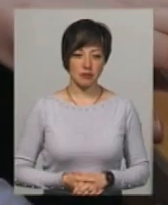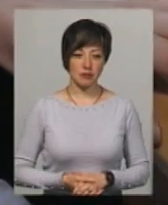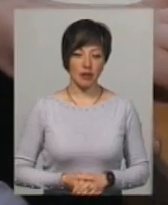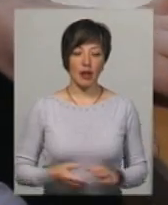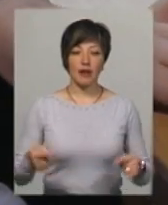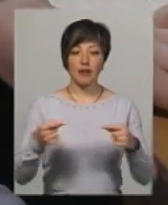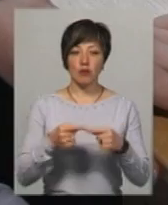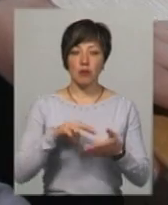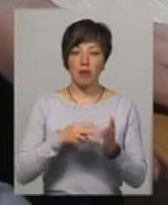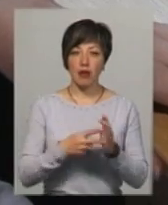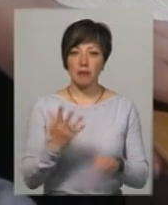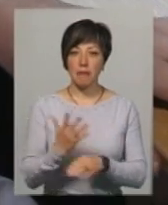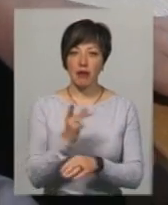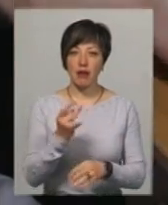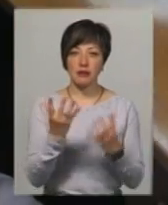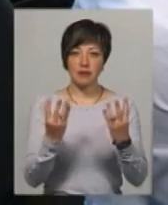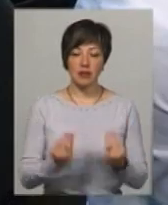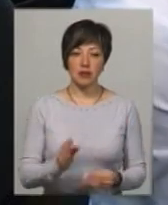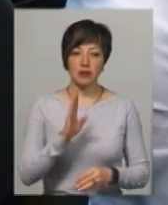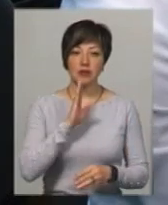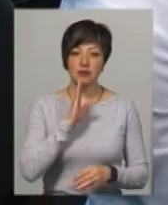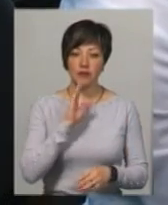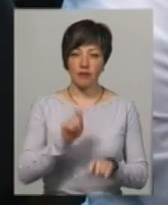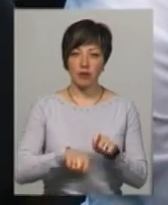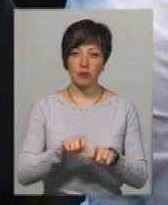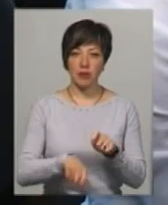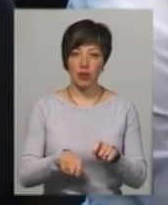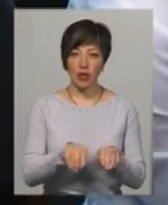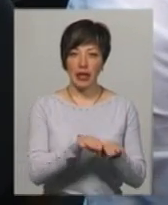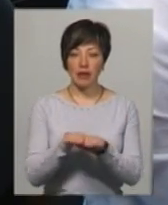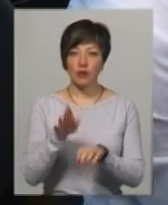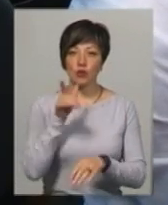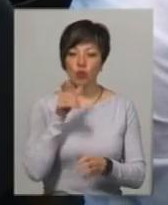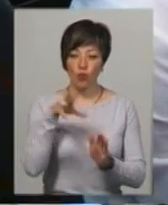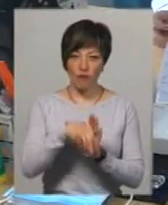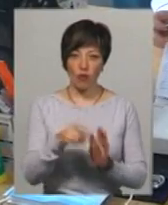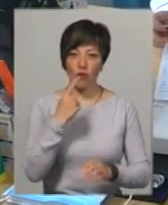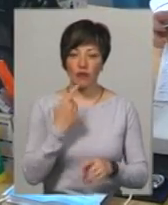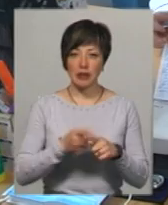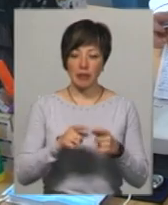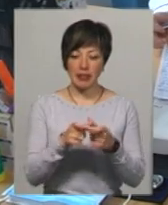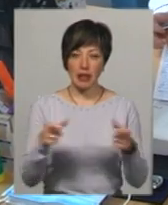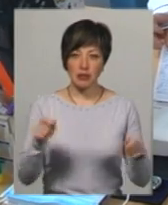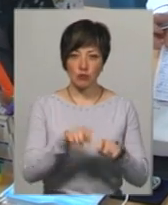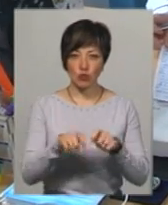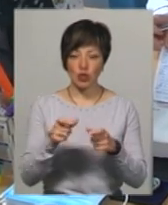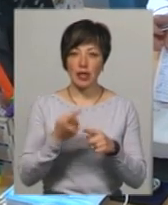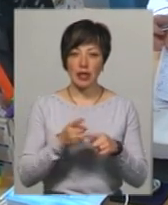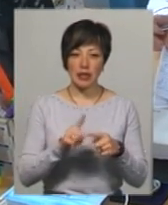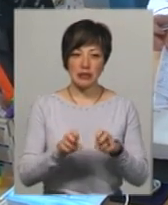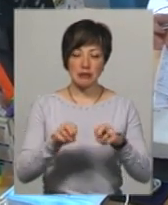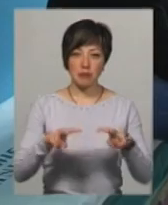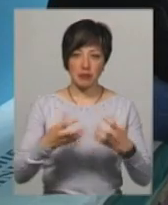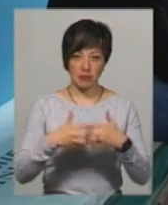Відповідно до плану, а це 5 разів на день Вікторії Нікуліній вимірюють рівень цукру в крові дівчині. Для цього потрібні тест-смужки та глюкометр, каже мама